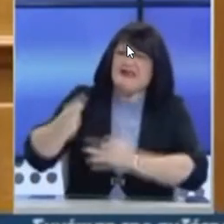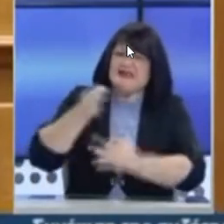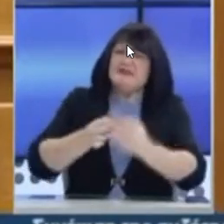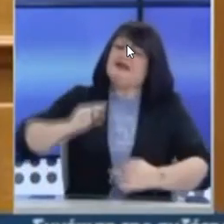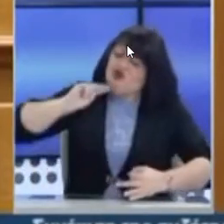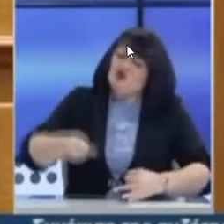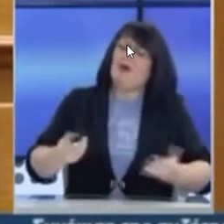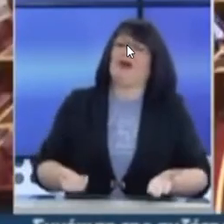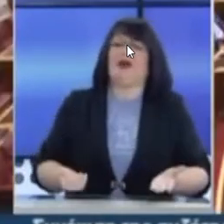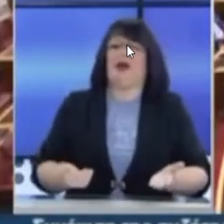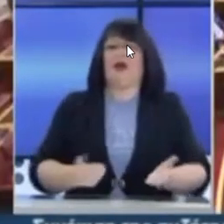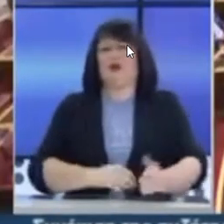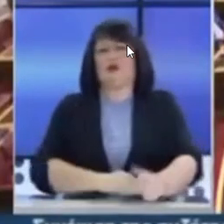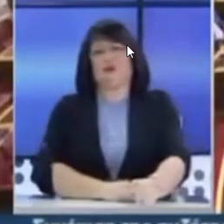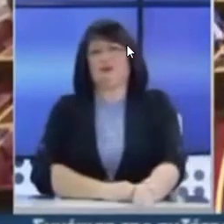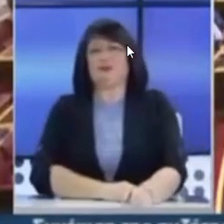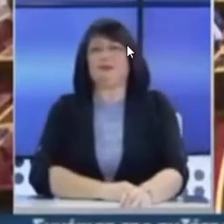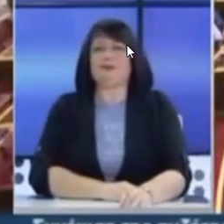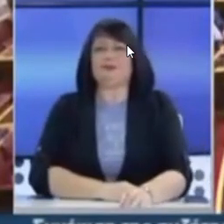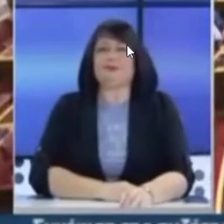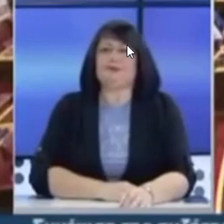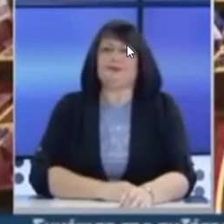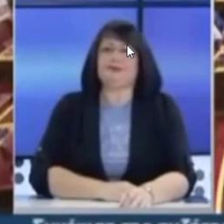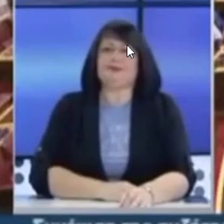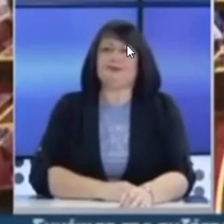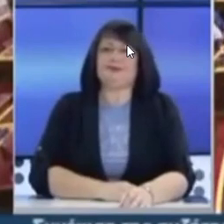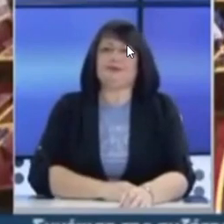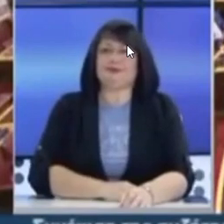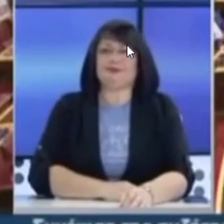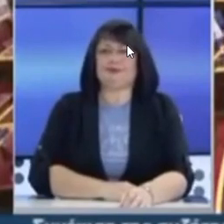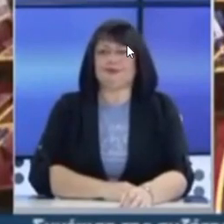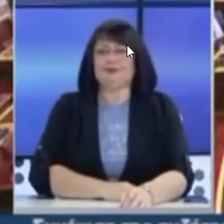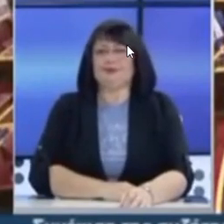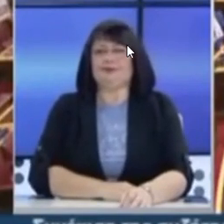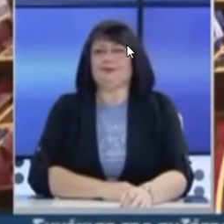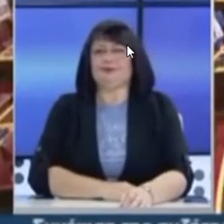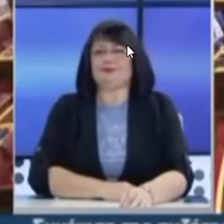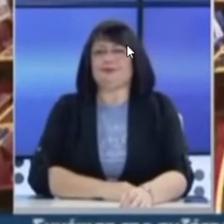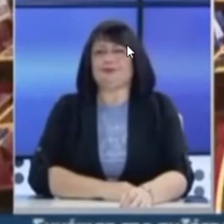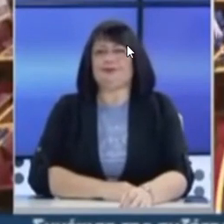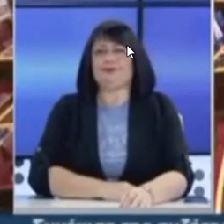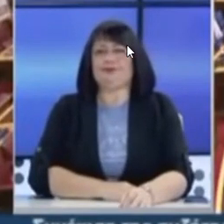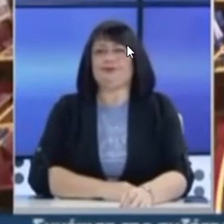τις πληγές. Αλλά